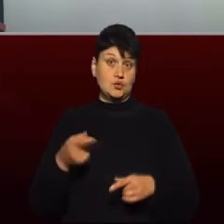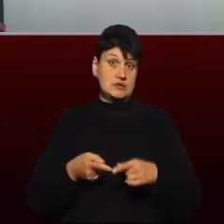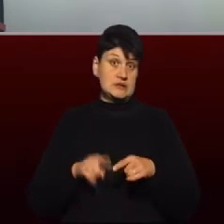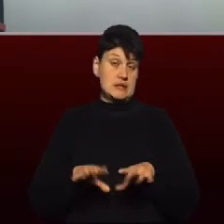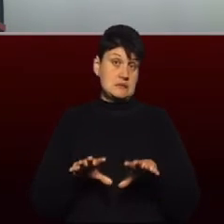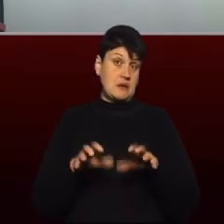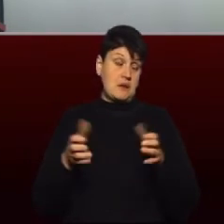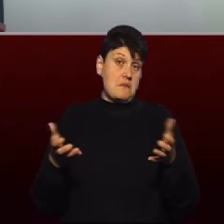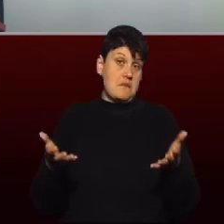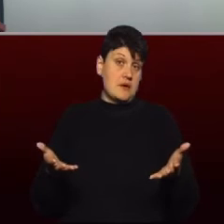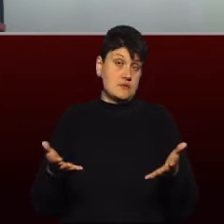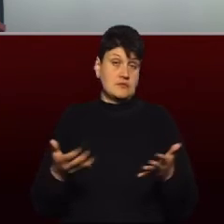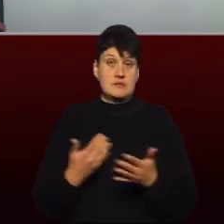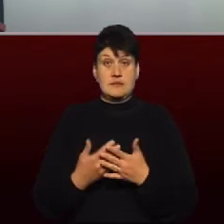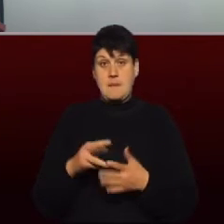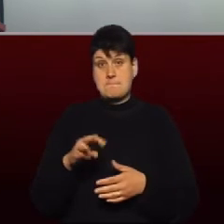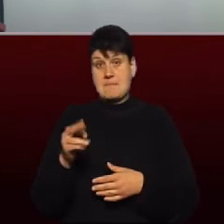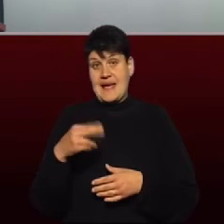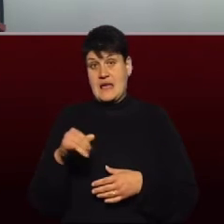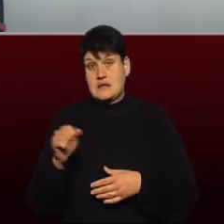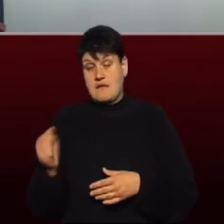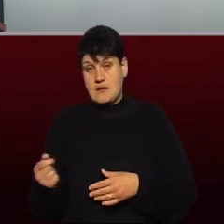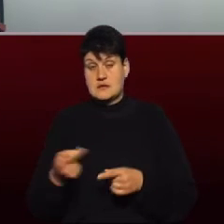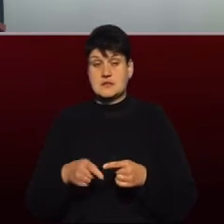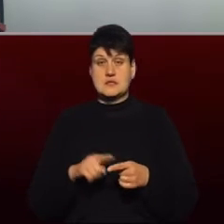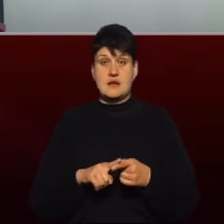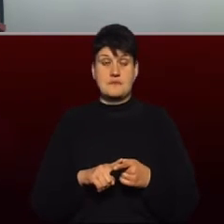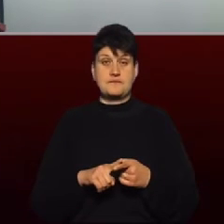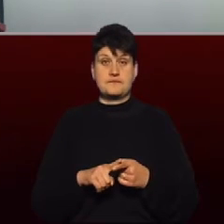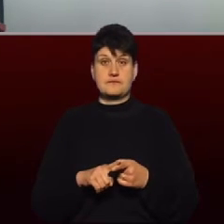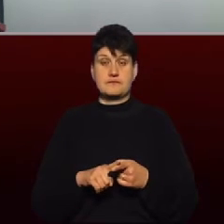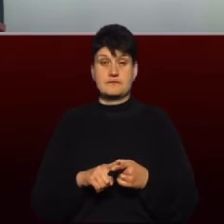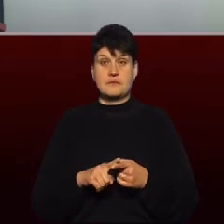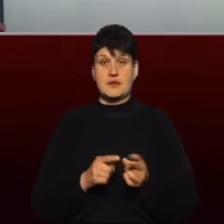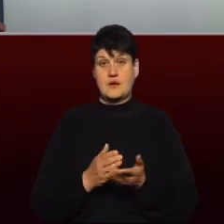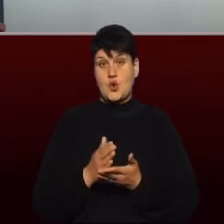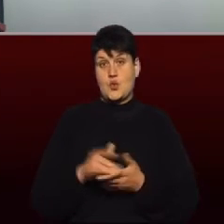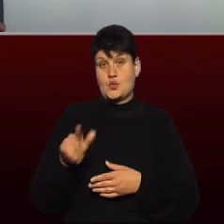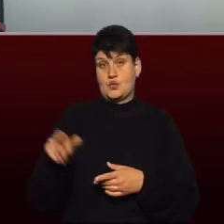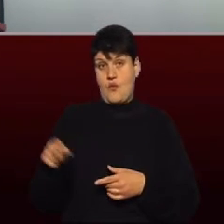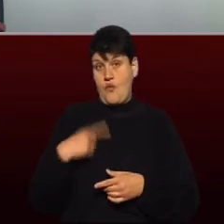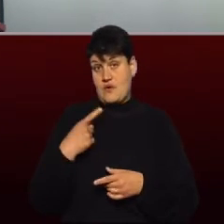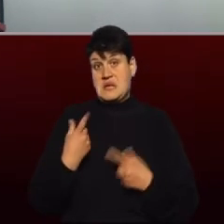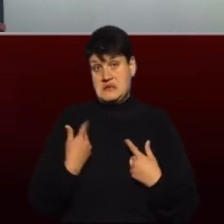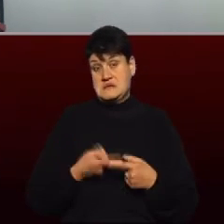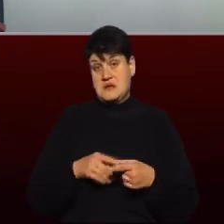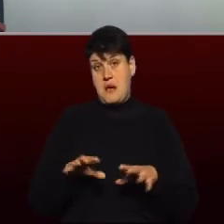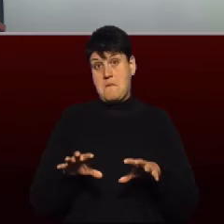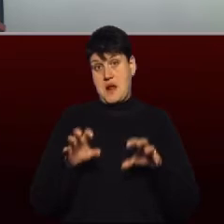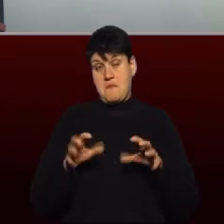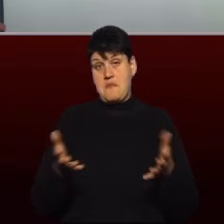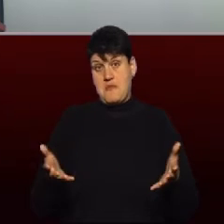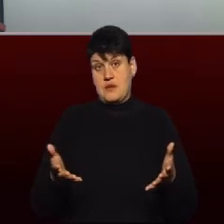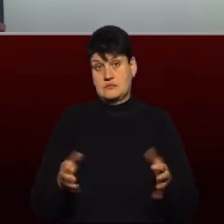медіа, тому що це топ чиновники виголошують, і це приймається як даність.